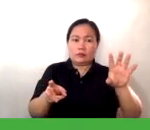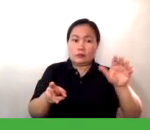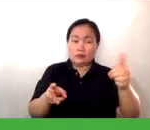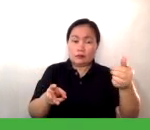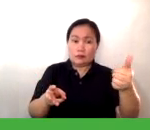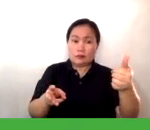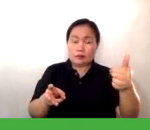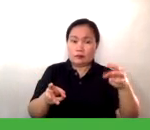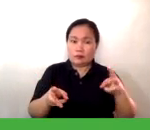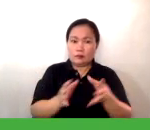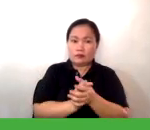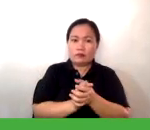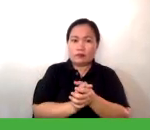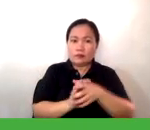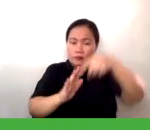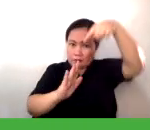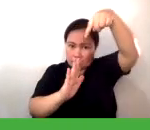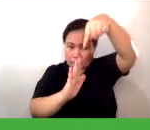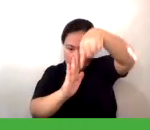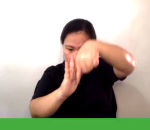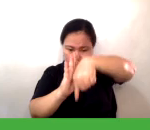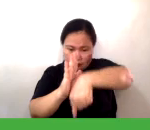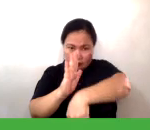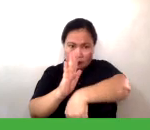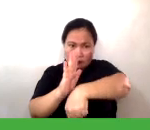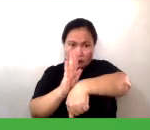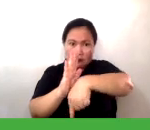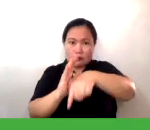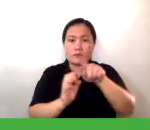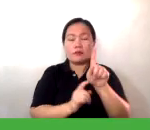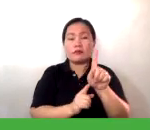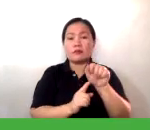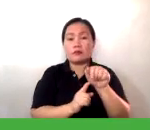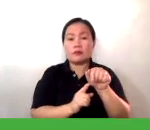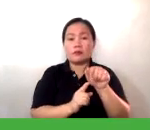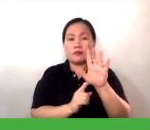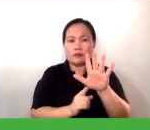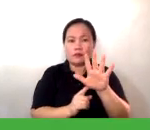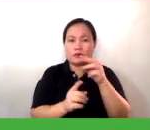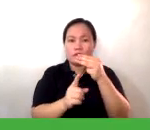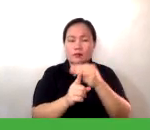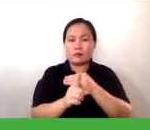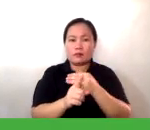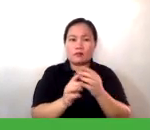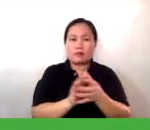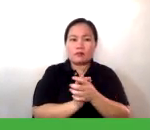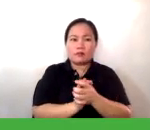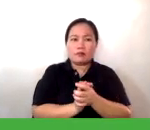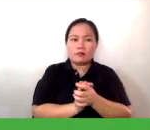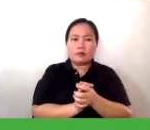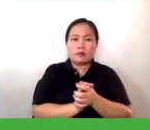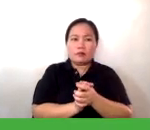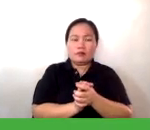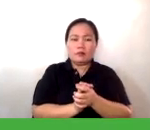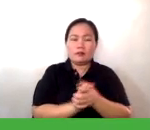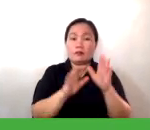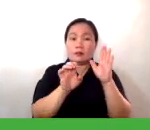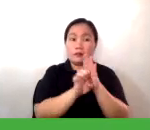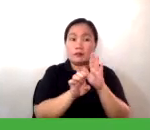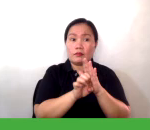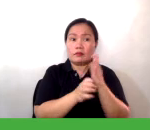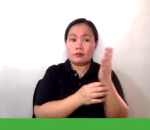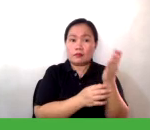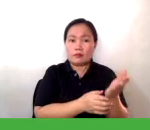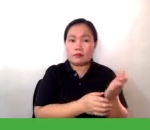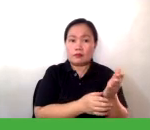meters. Ulitin ko, 15 meters long, 10 meters wide, at ang lalim niya ay 1.5 meters.